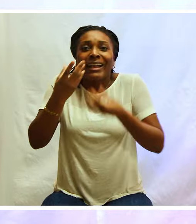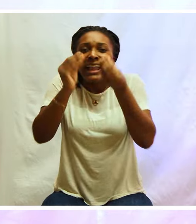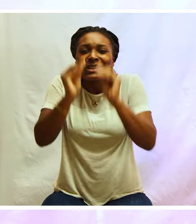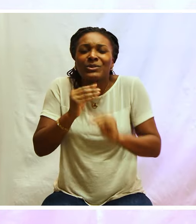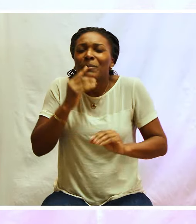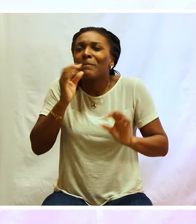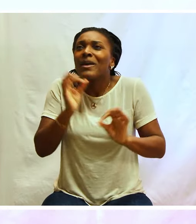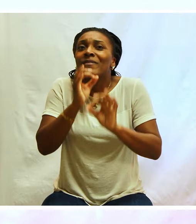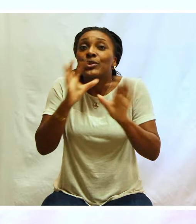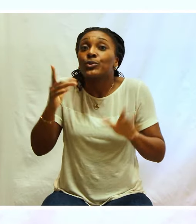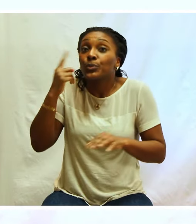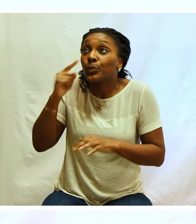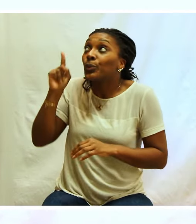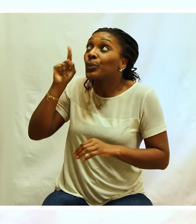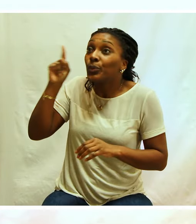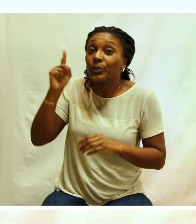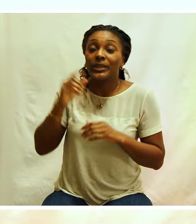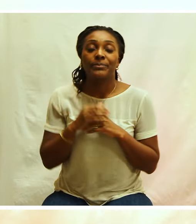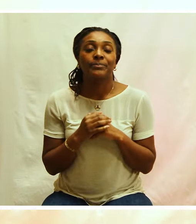merveilleuse pour lui.